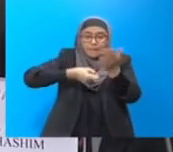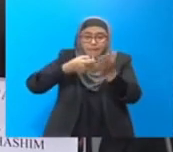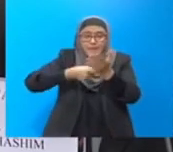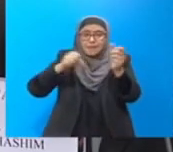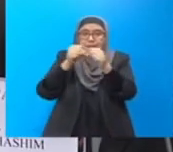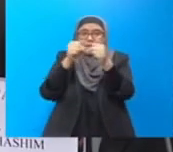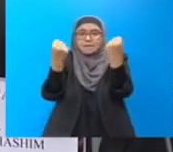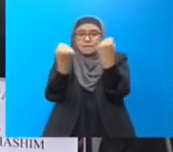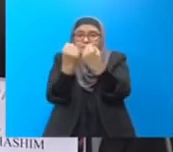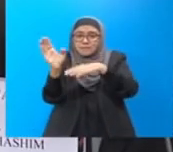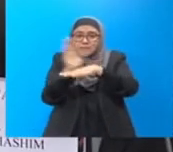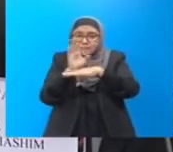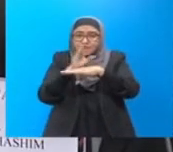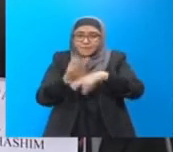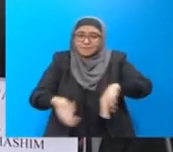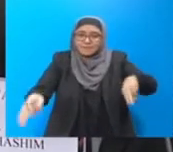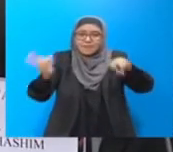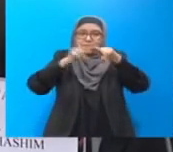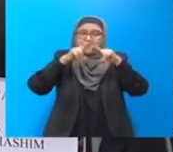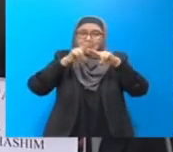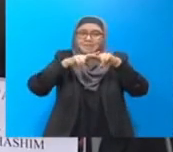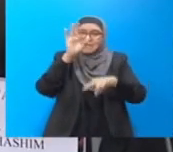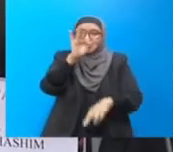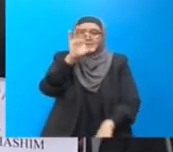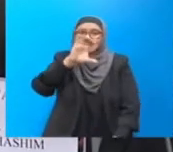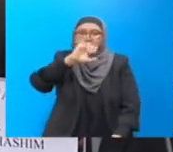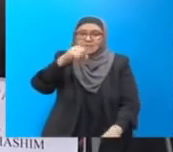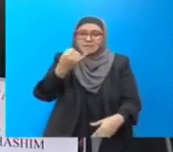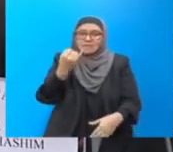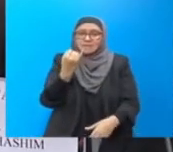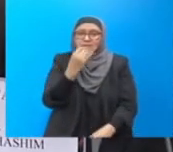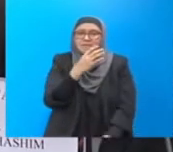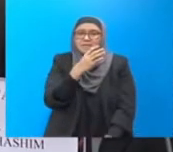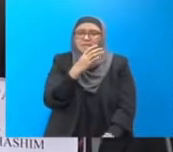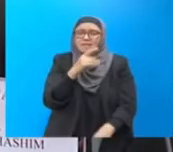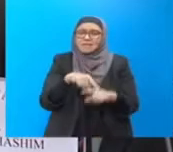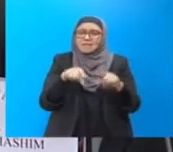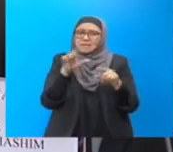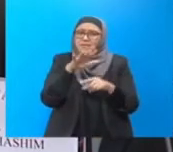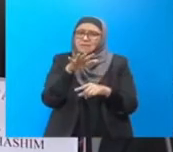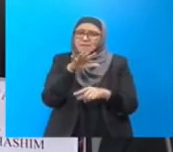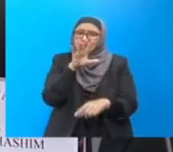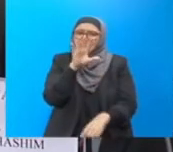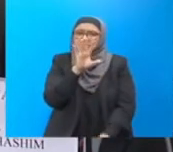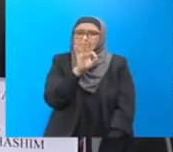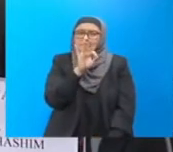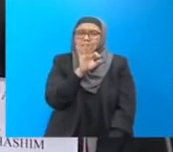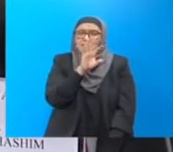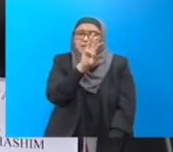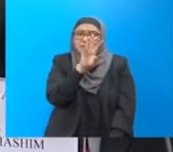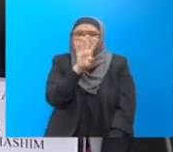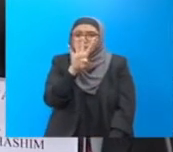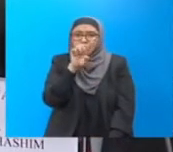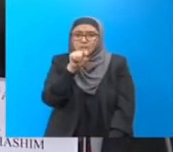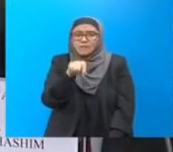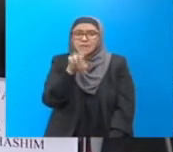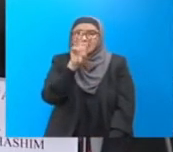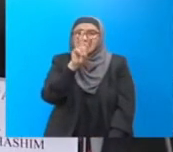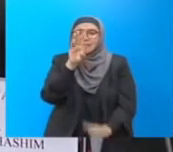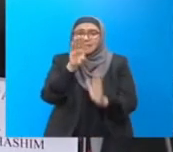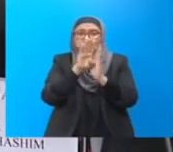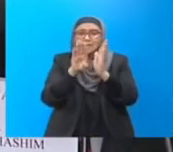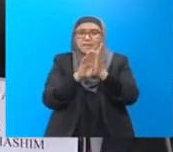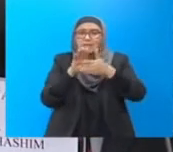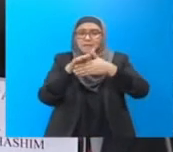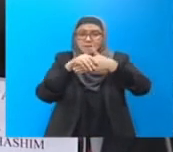diundurkan meningkat hingga 900000000 yaitu 6046 pilihan berbanding